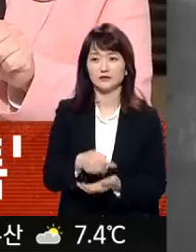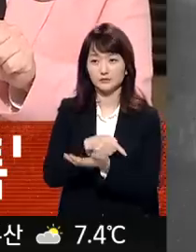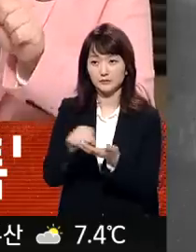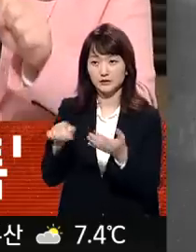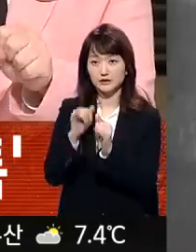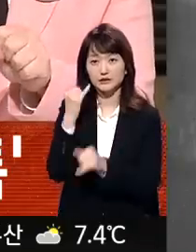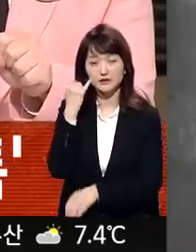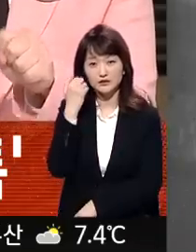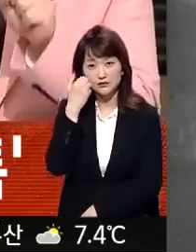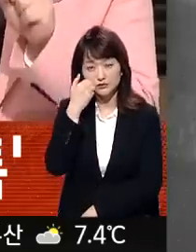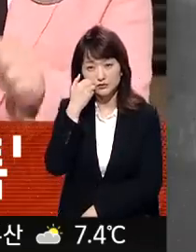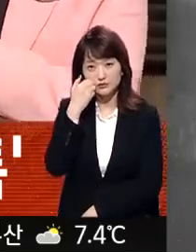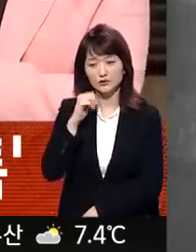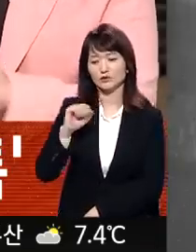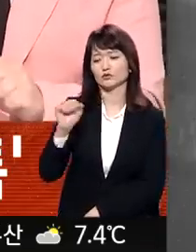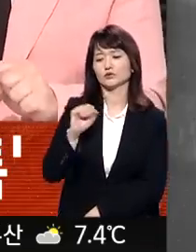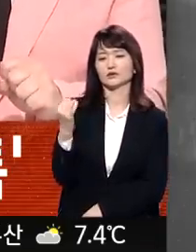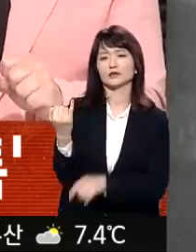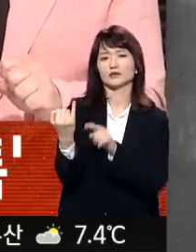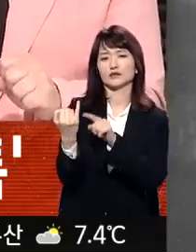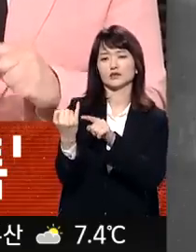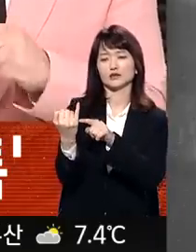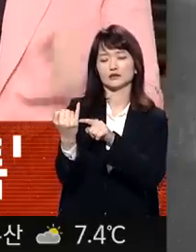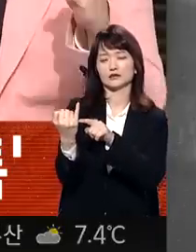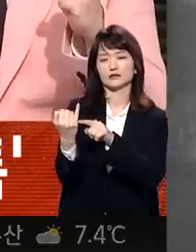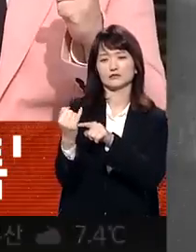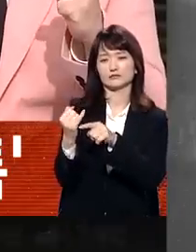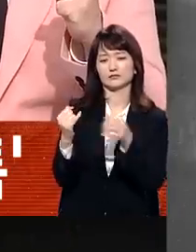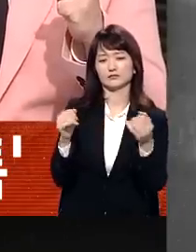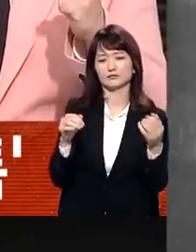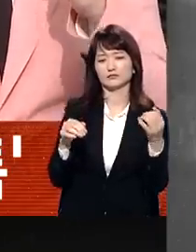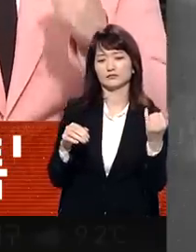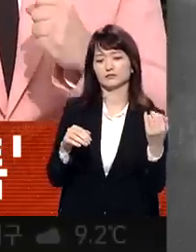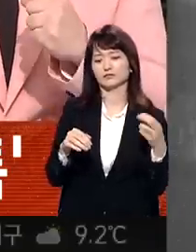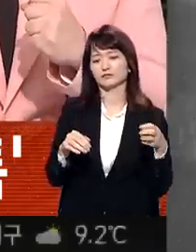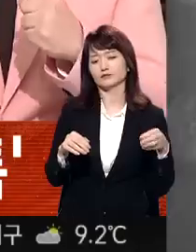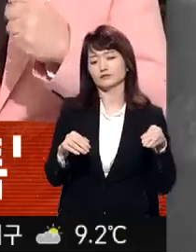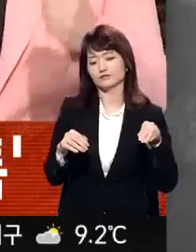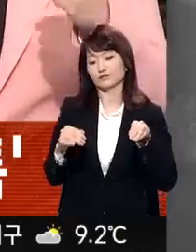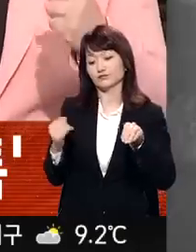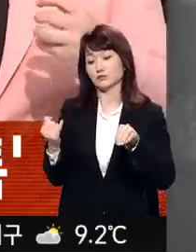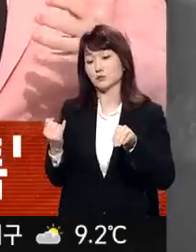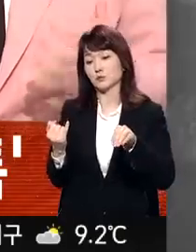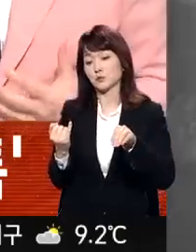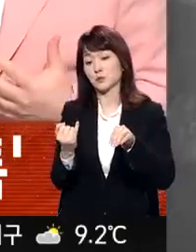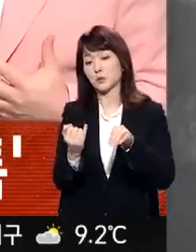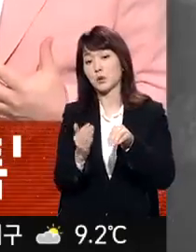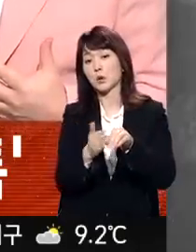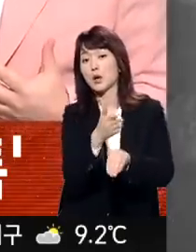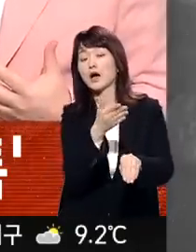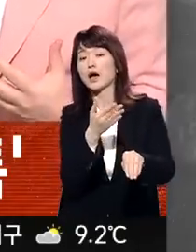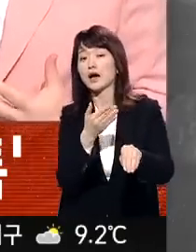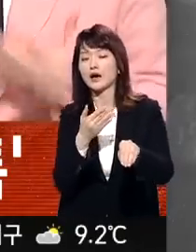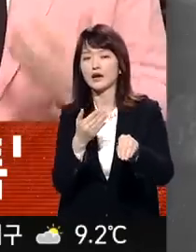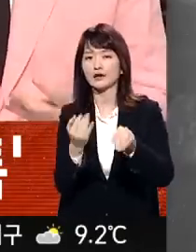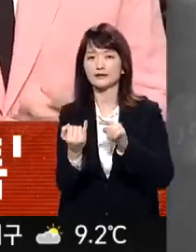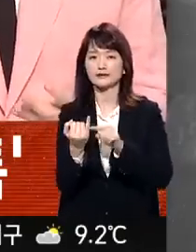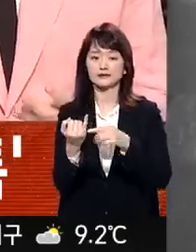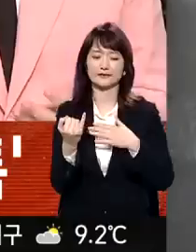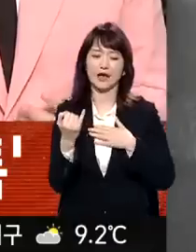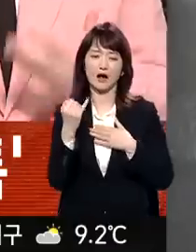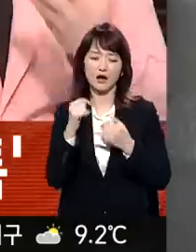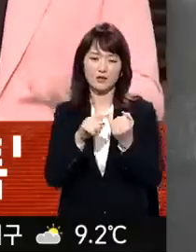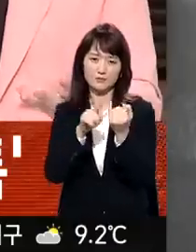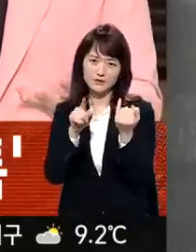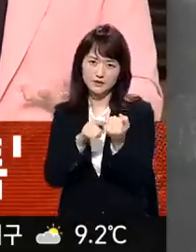누구냐 하면 운전자가 여성 운전자한테 가서 부딪힙니다. 여성 운전자한테 가서 부딪히면서 나 임신부다. 세상에. 내가